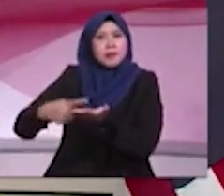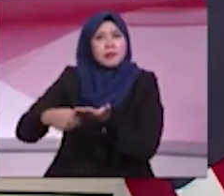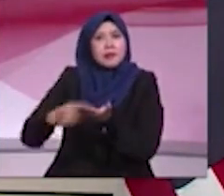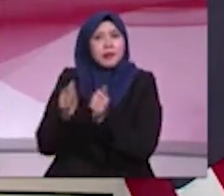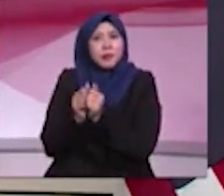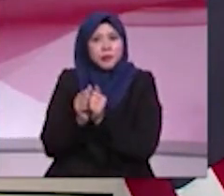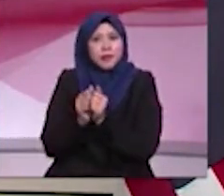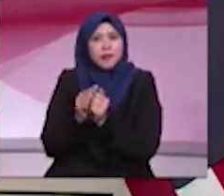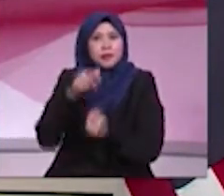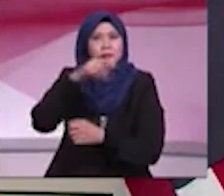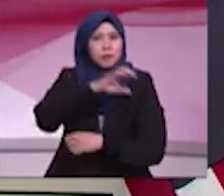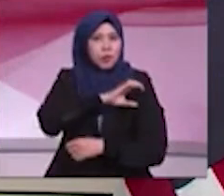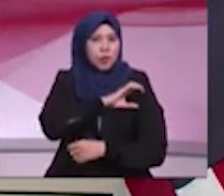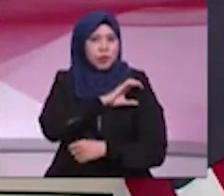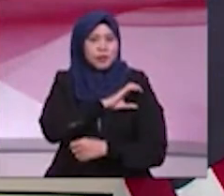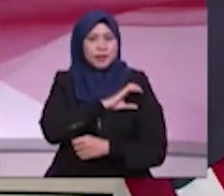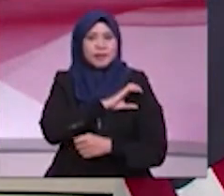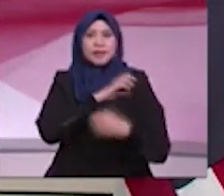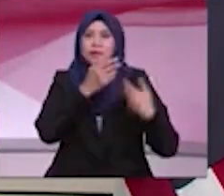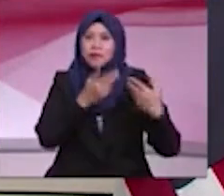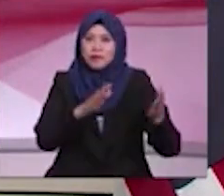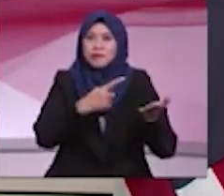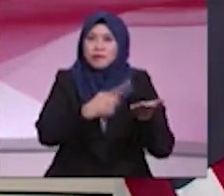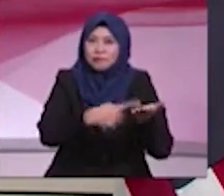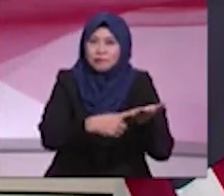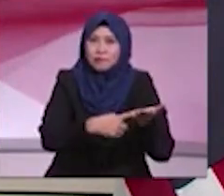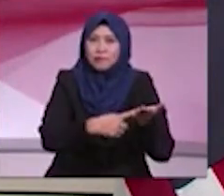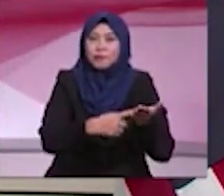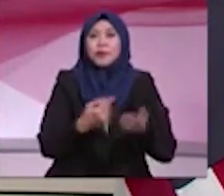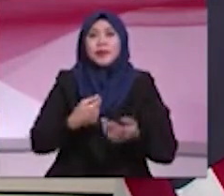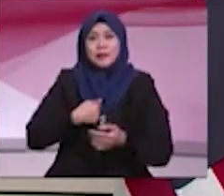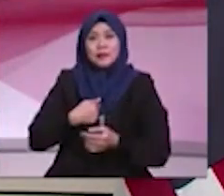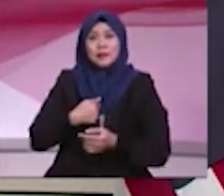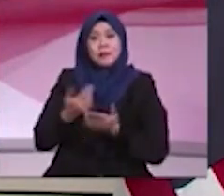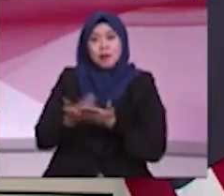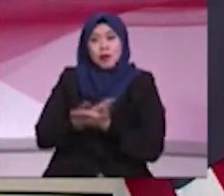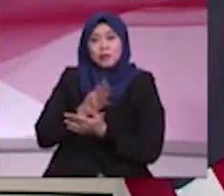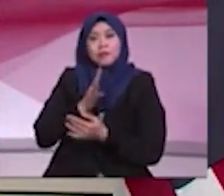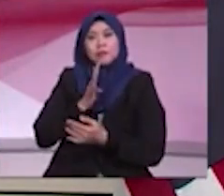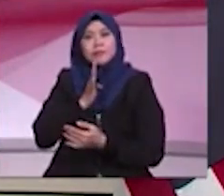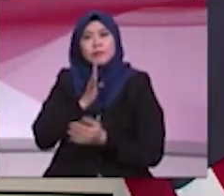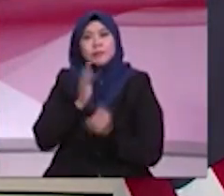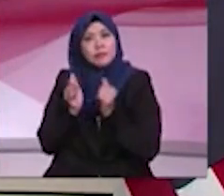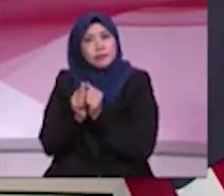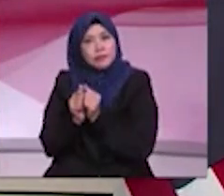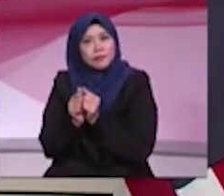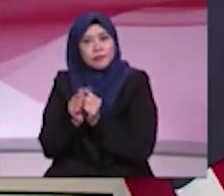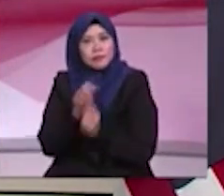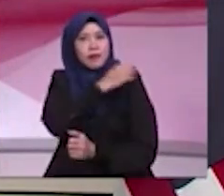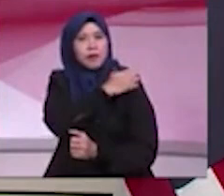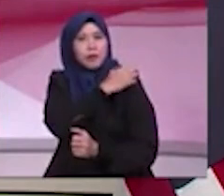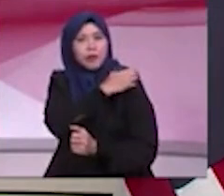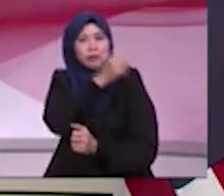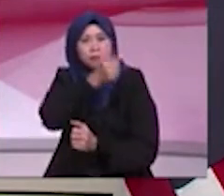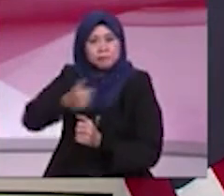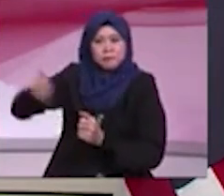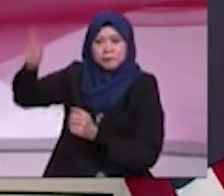dibincangkan dengan pihak PDRM, dan saya baru cakap juga dengan pegawai